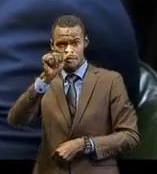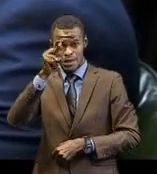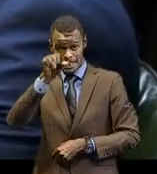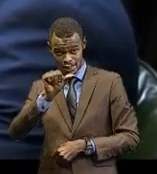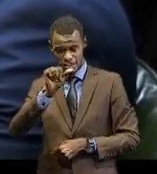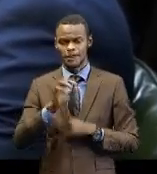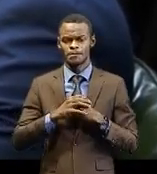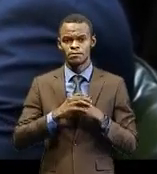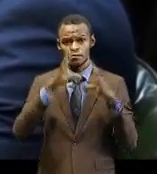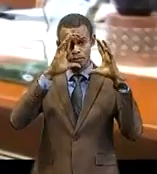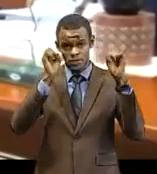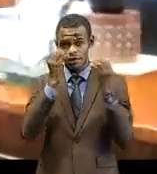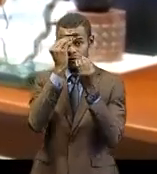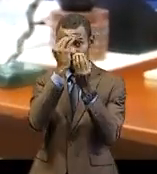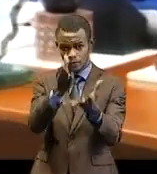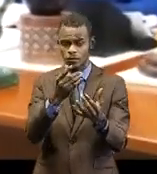la République